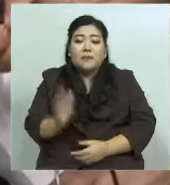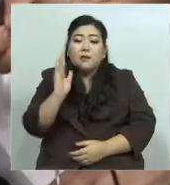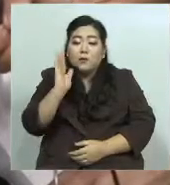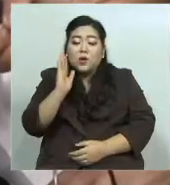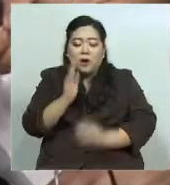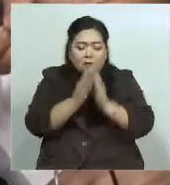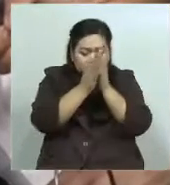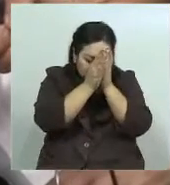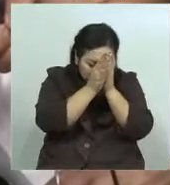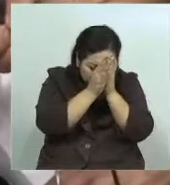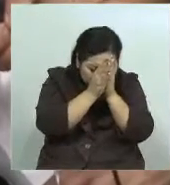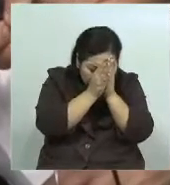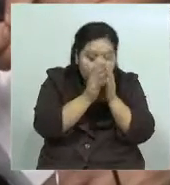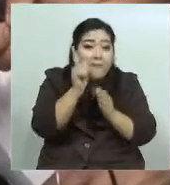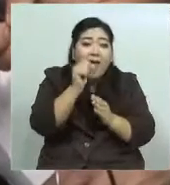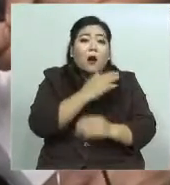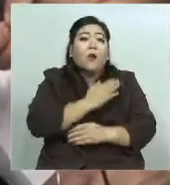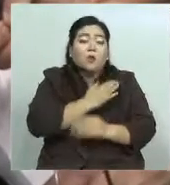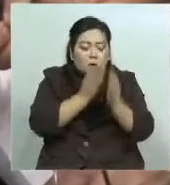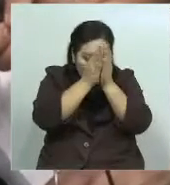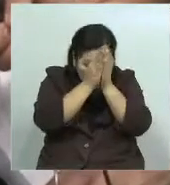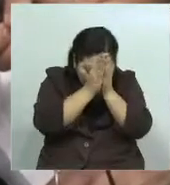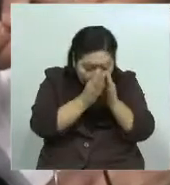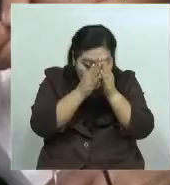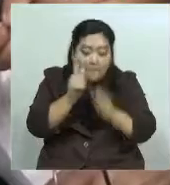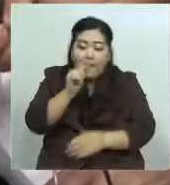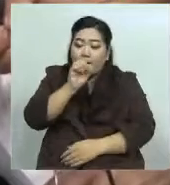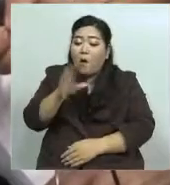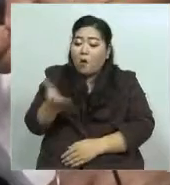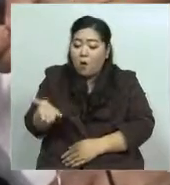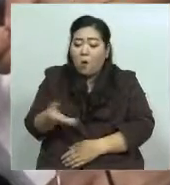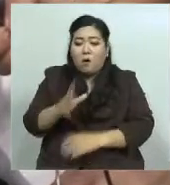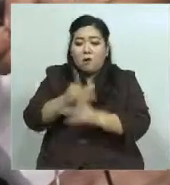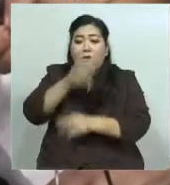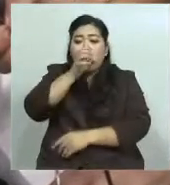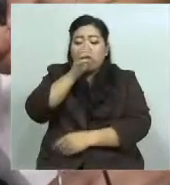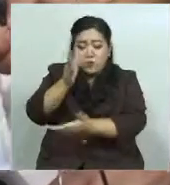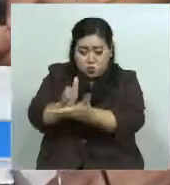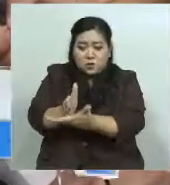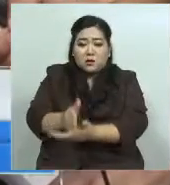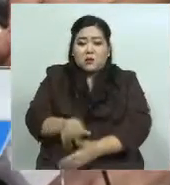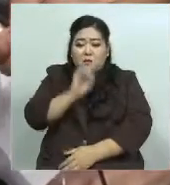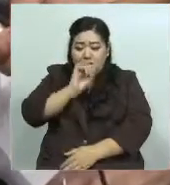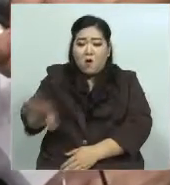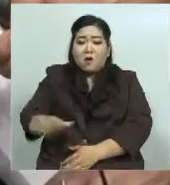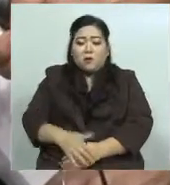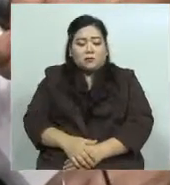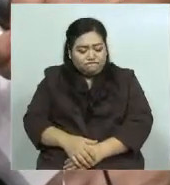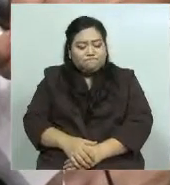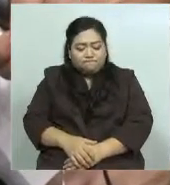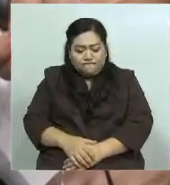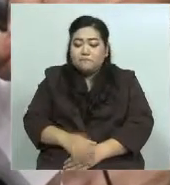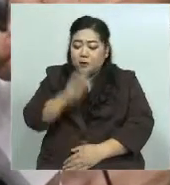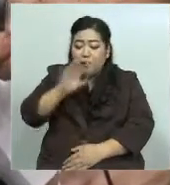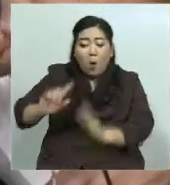ปกราบแม่ที่เท้าวันแรกเลยแล้วแม่ก็บอกว่าขอให้เลิกดื่มเลยนะลูกนะแม่บอกอย่างนี้กับคุณสมชายตั้งแต่วัน